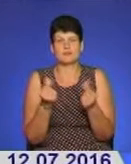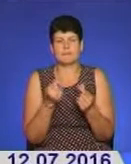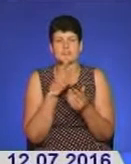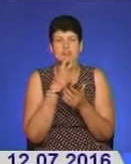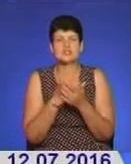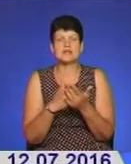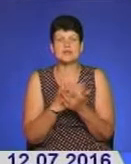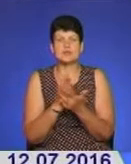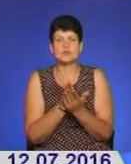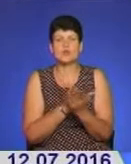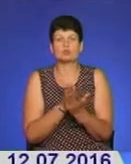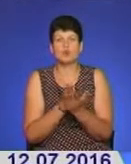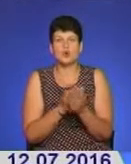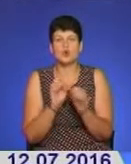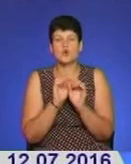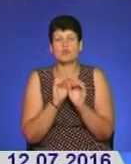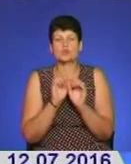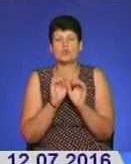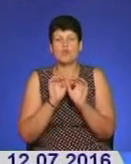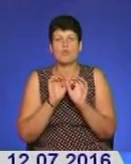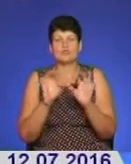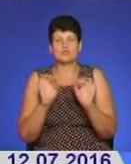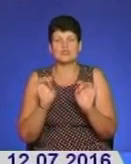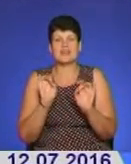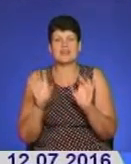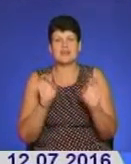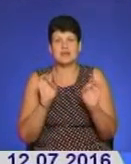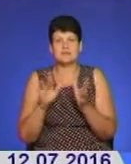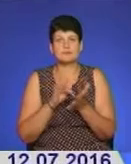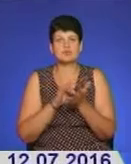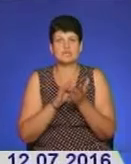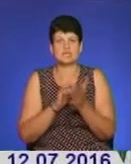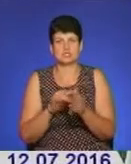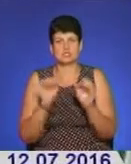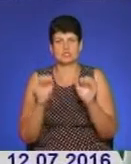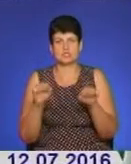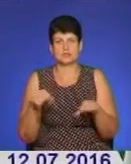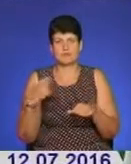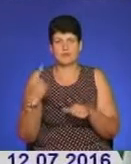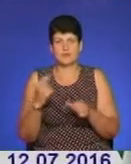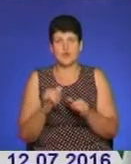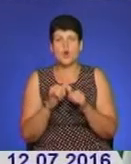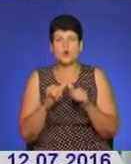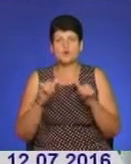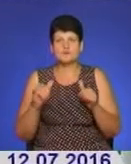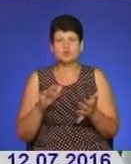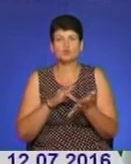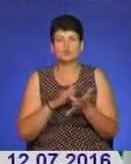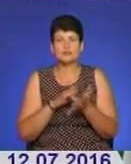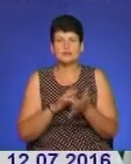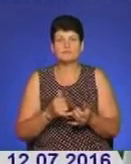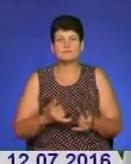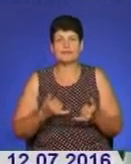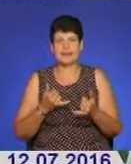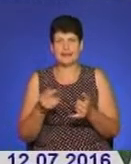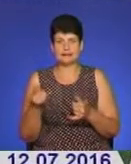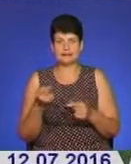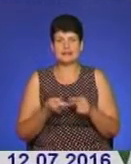обслуговування та розповсюдження реклами про туристичний потенціал області. Розвиток туризму для Тернопілля – це є